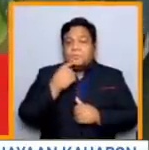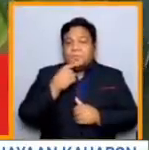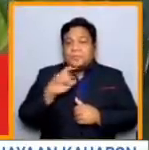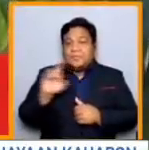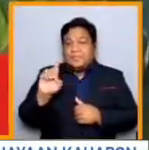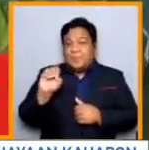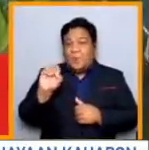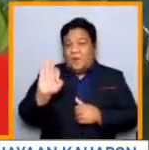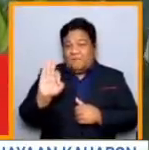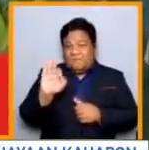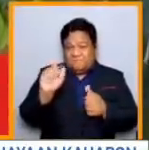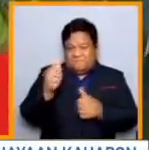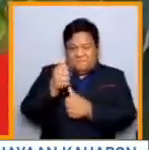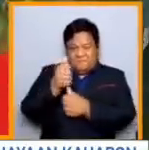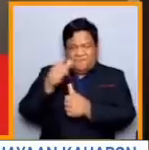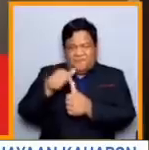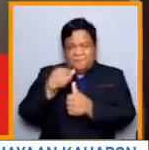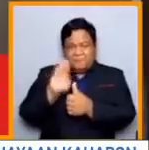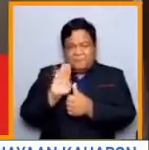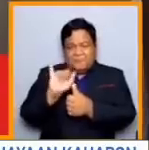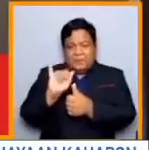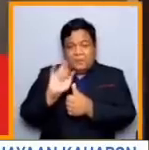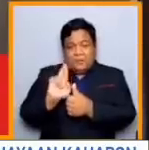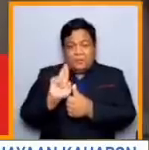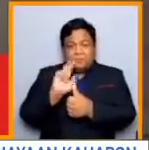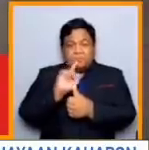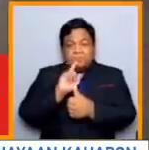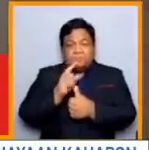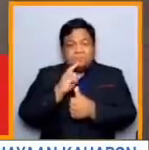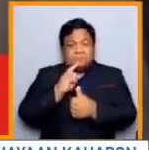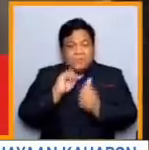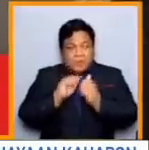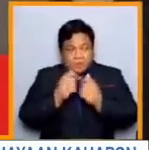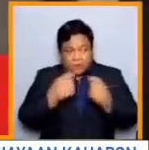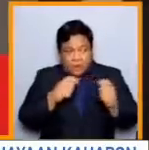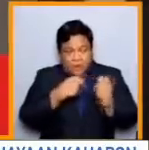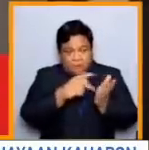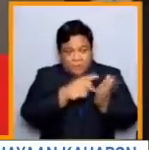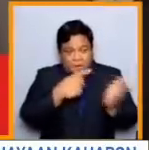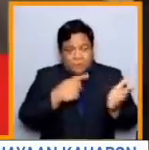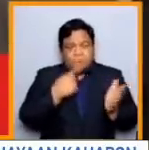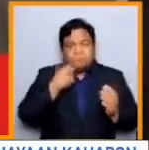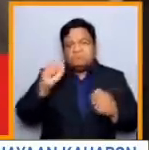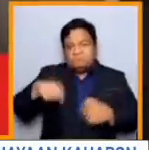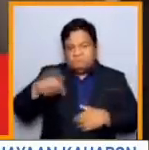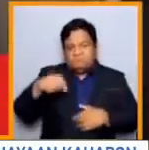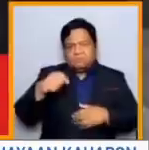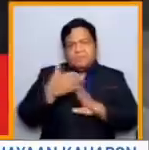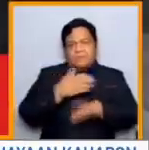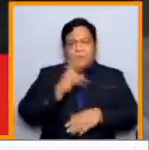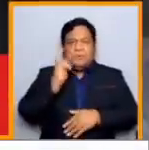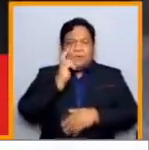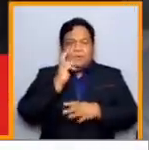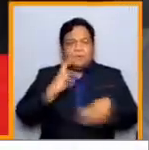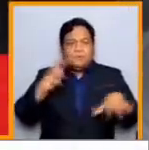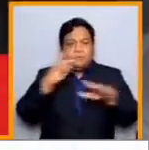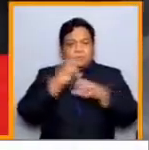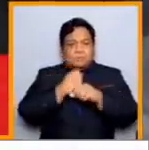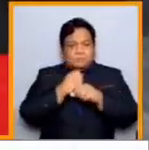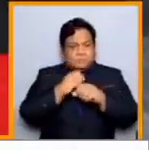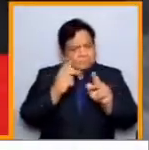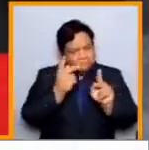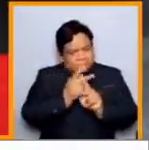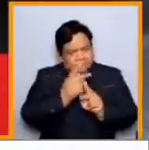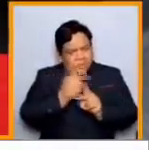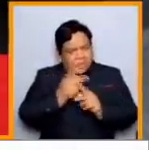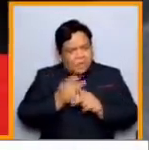bago matapos ang termino ni Pangulong Duterte, sinabi ni Dominguez na oo raw. Pinag-aaralan din nilang computation ng ilan na mula 23 billion